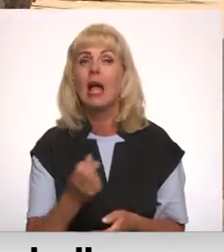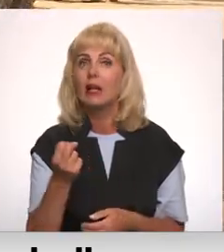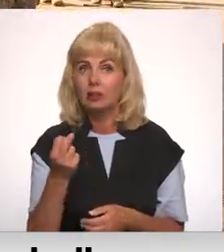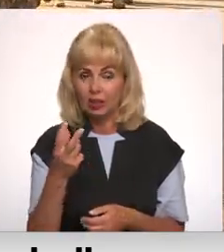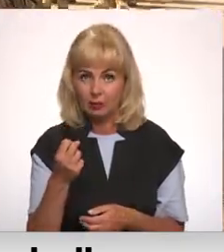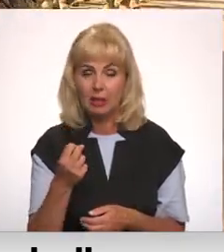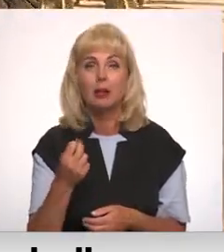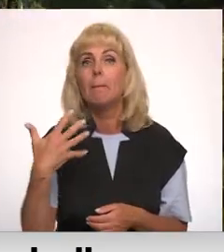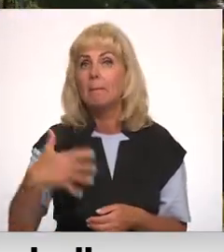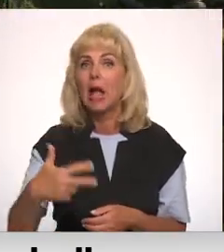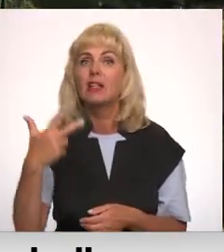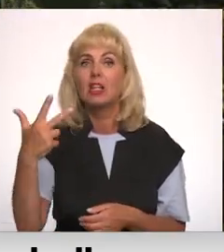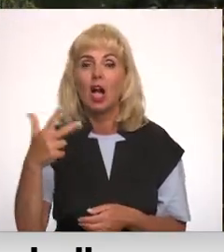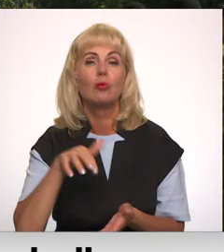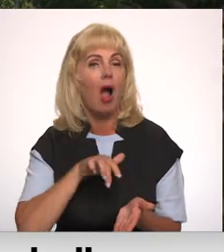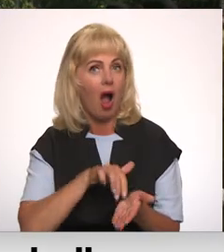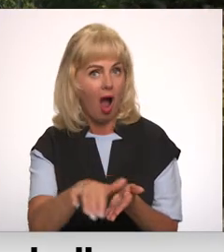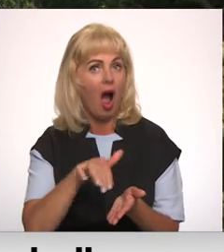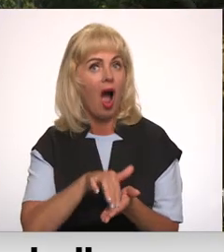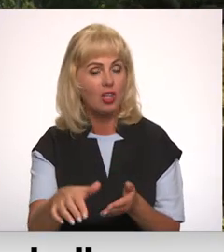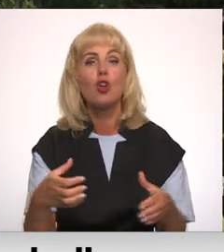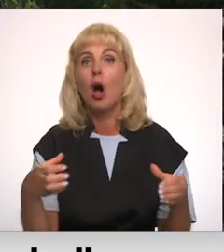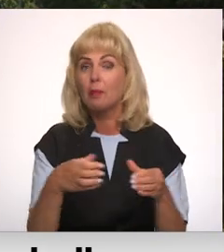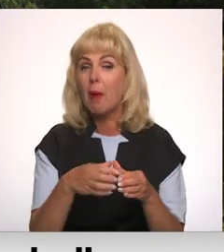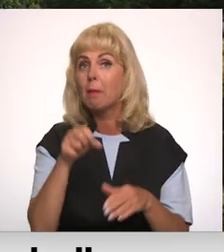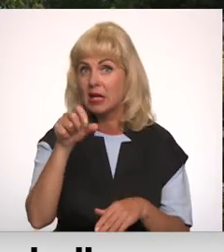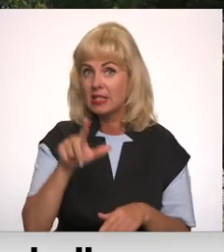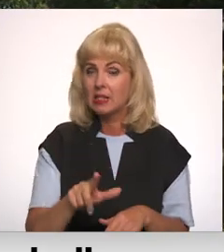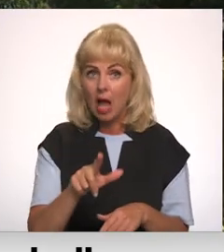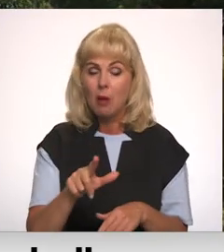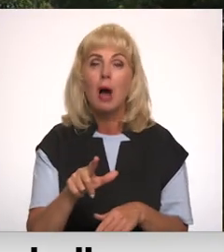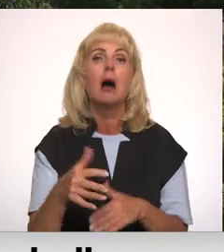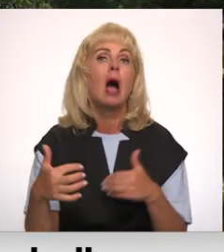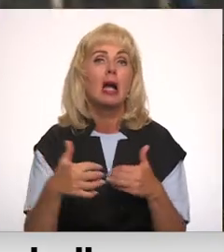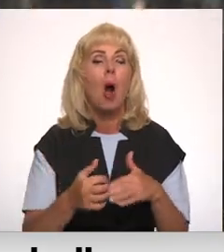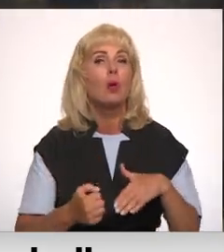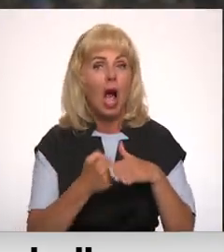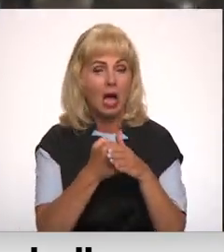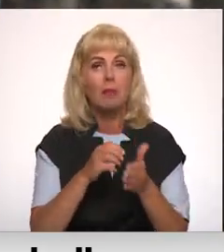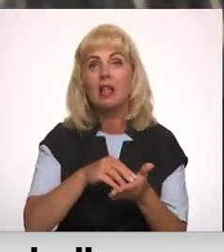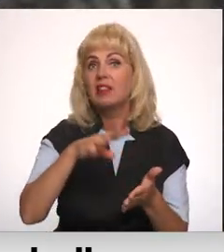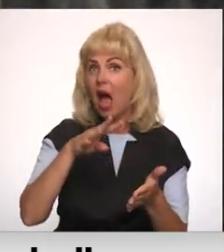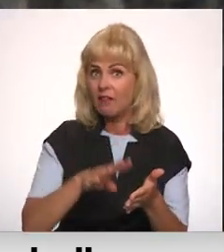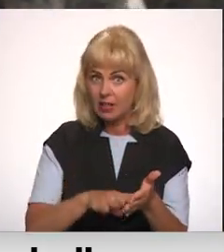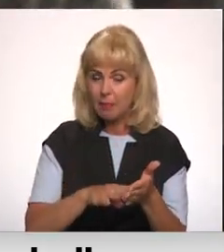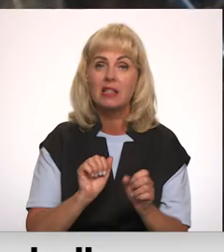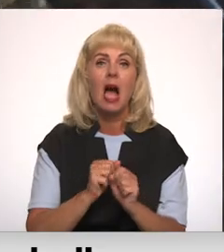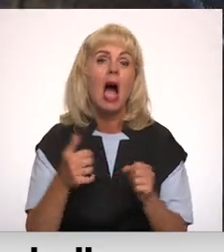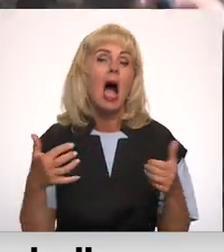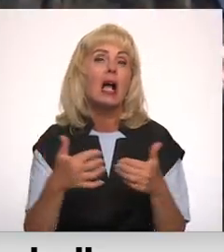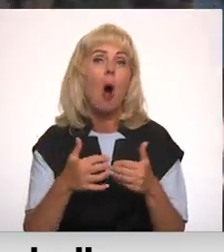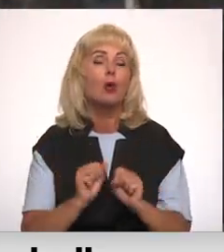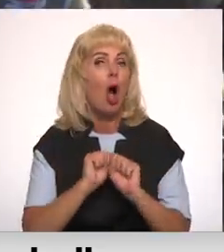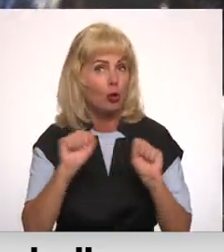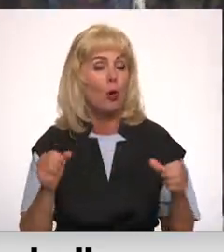Trīspadsmitais un 53. Kājinieku bataljons, 17. Kaujas atbalsta un 19. Kaujas nodrošinājuma